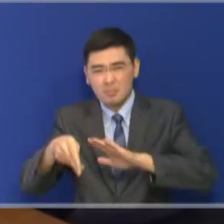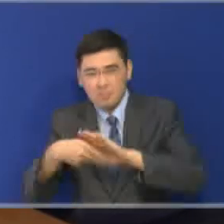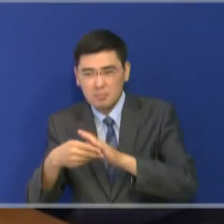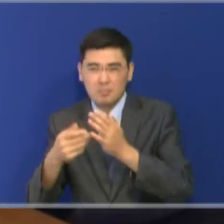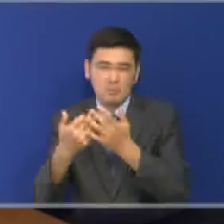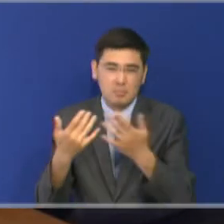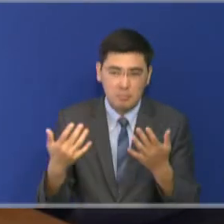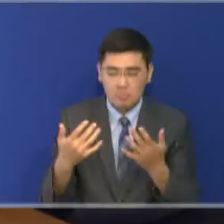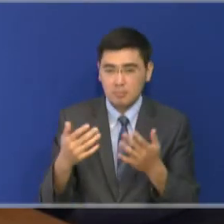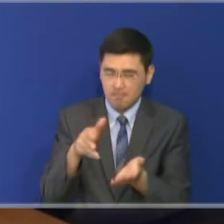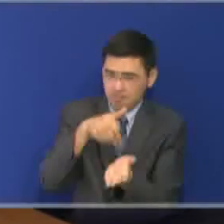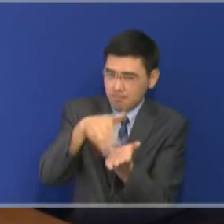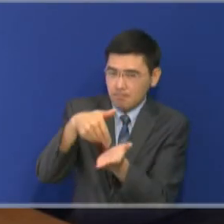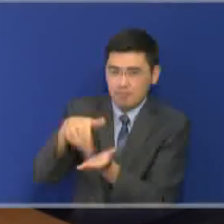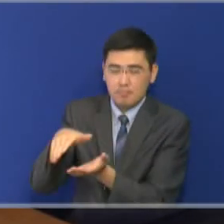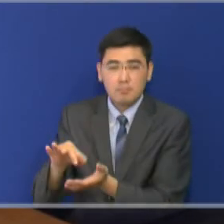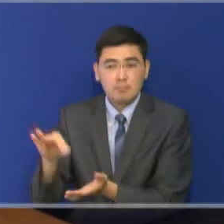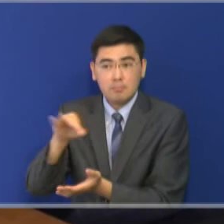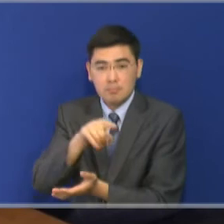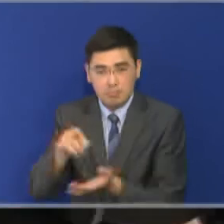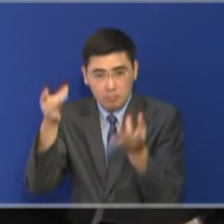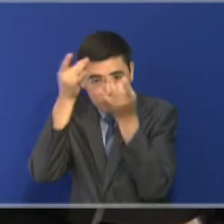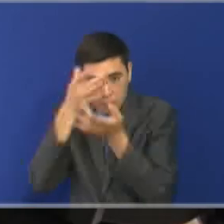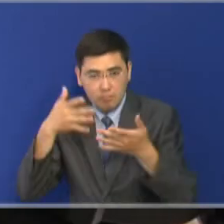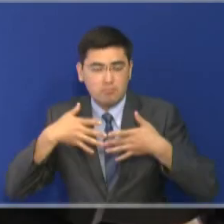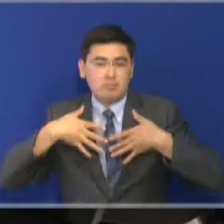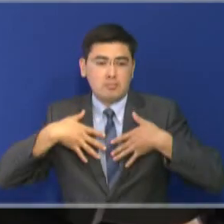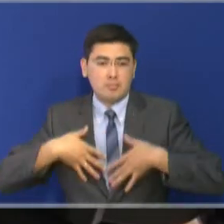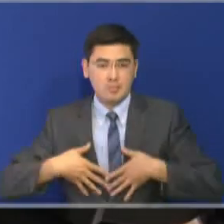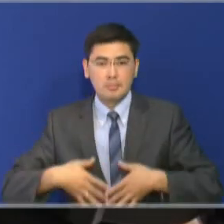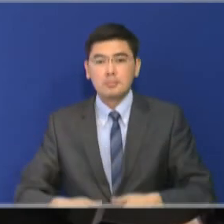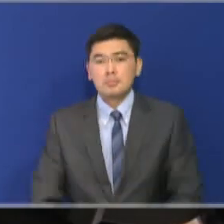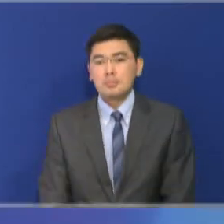мәдениет қалыптастыру. Рысқұл Мадвасова, Айдос Айтқалиев, Семей телеарнасы.